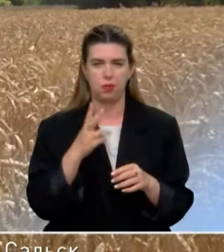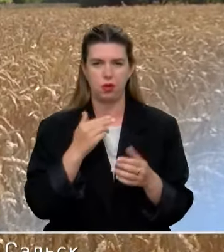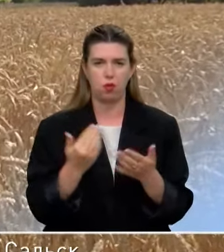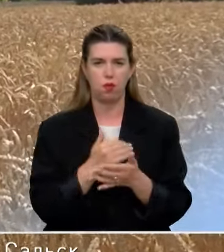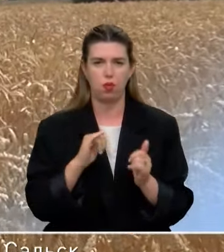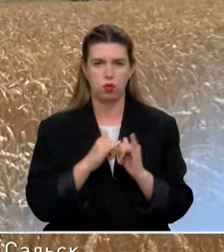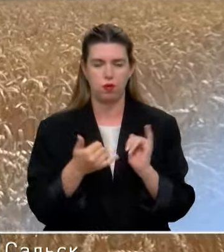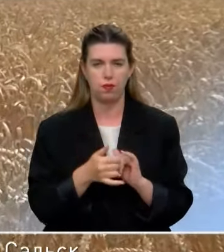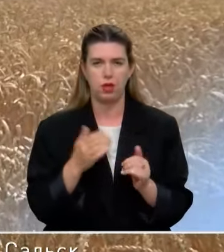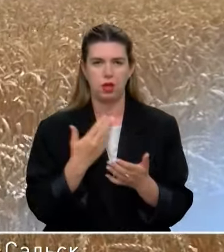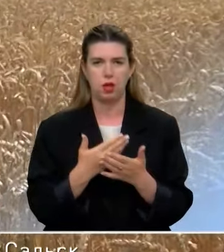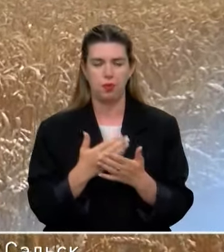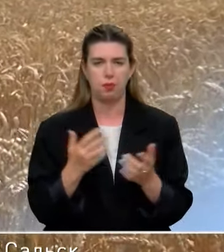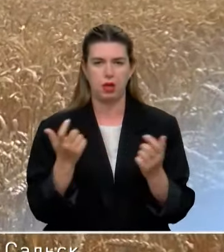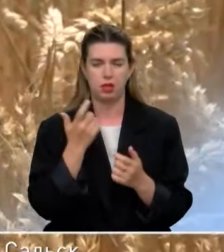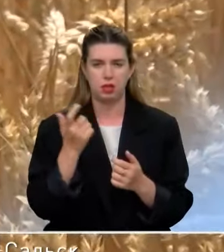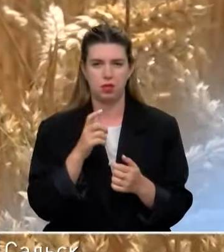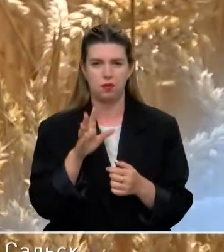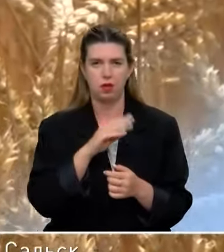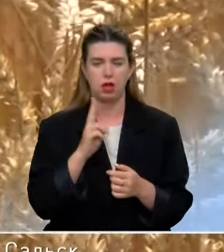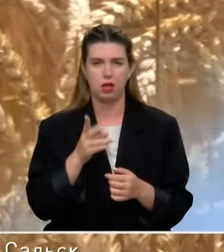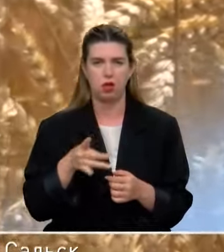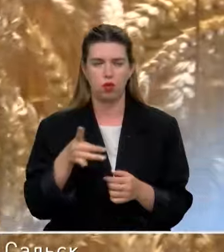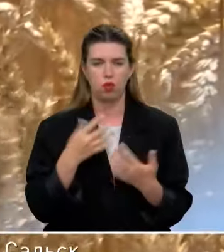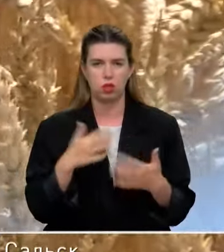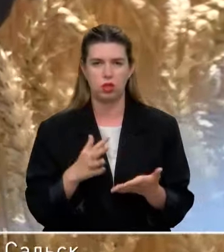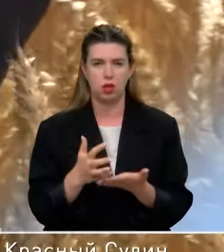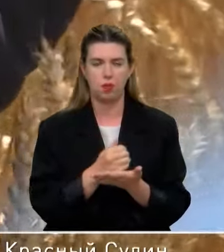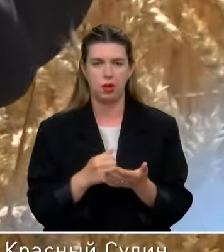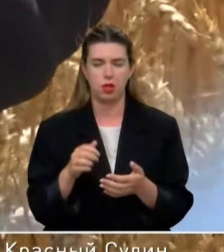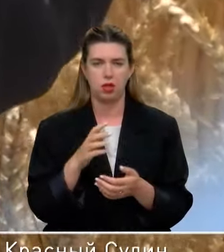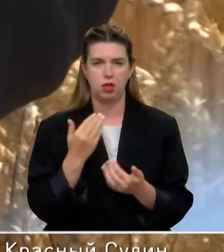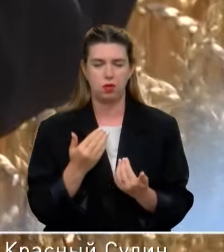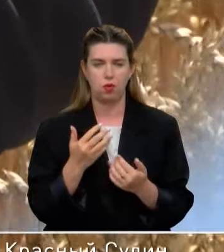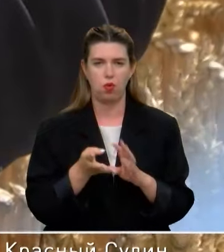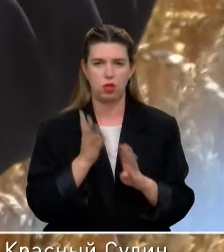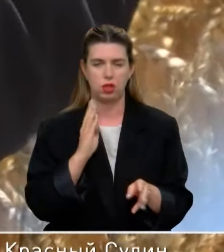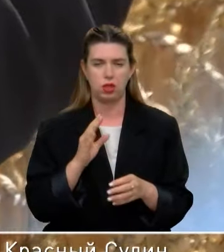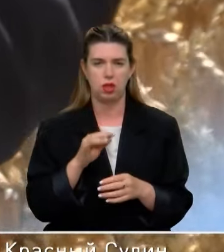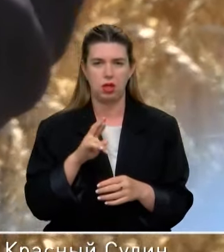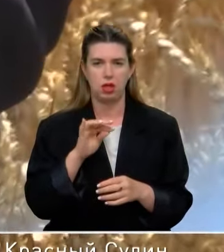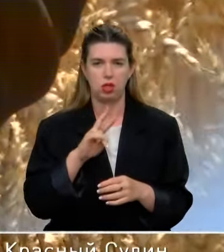новым условиям например в хозяйствах колько района уже собрали горох теперь